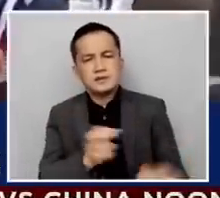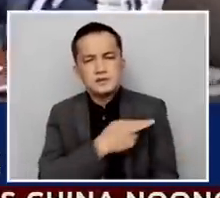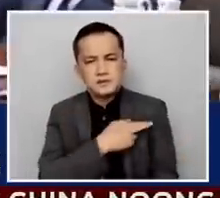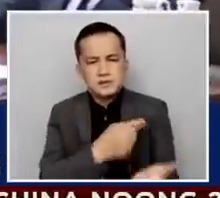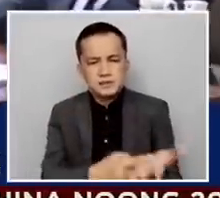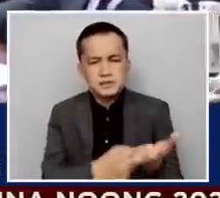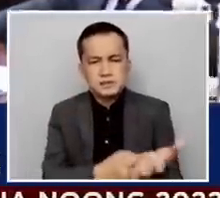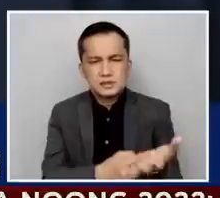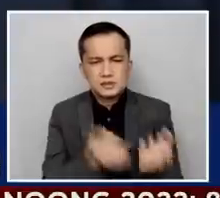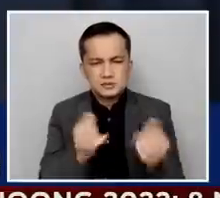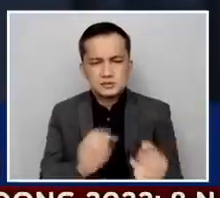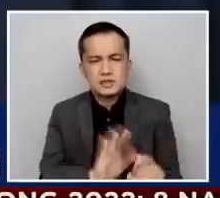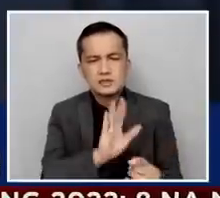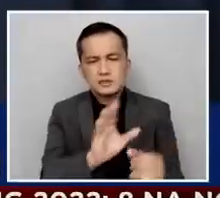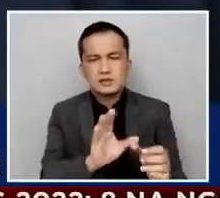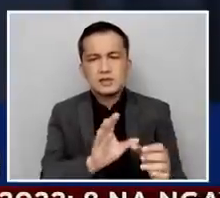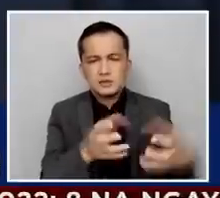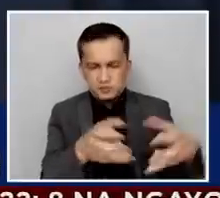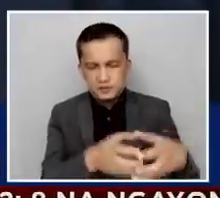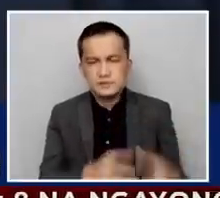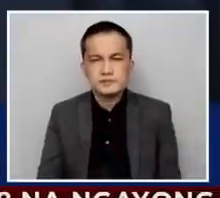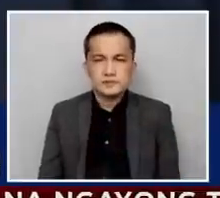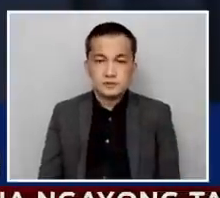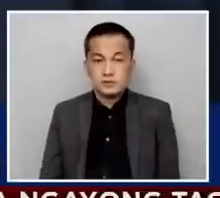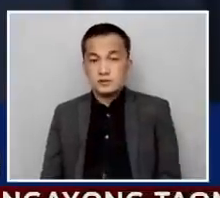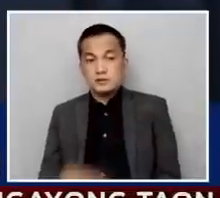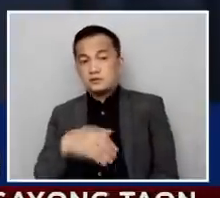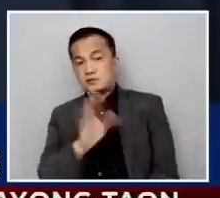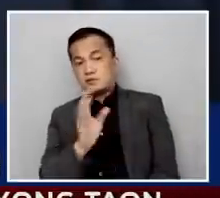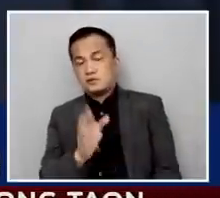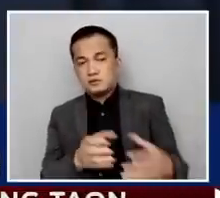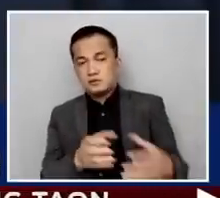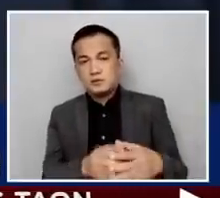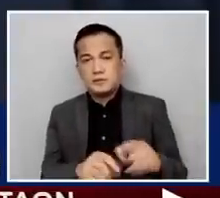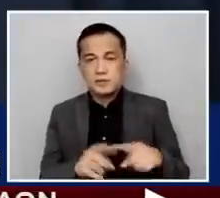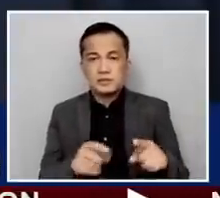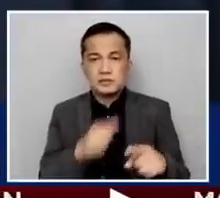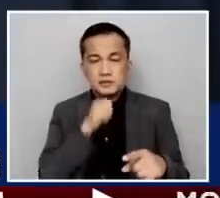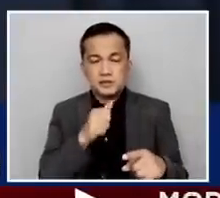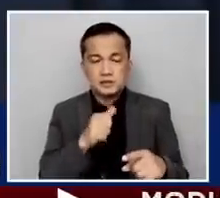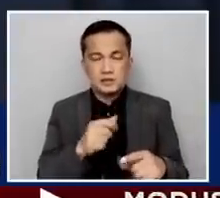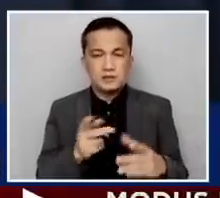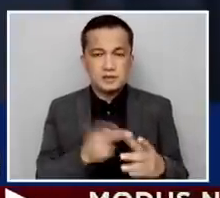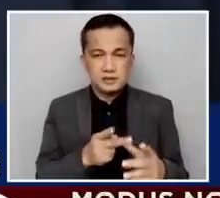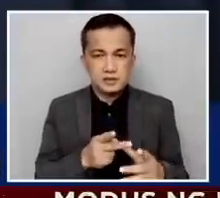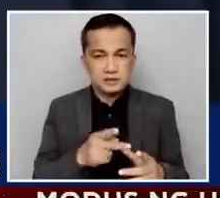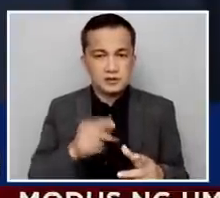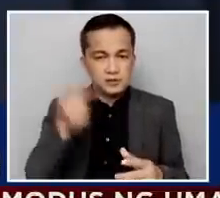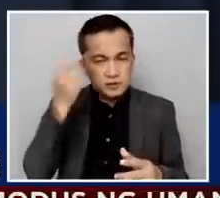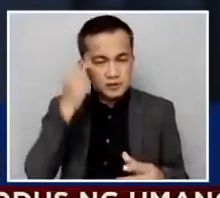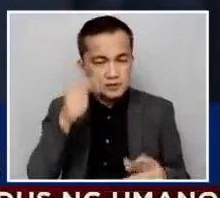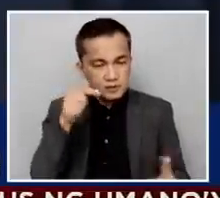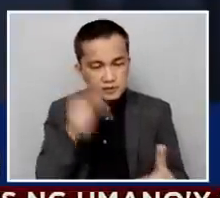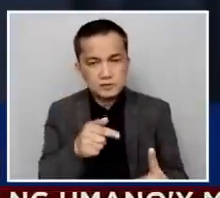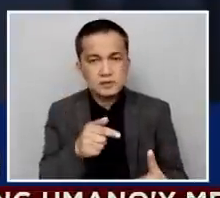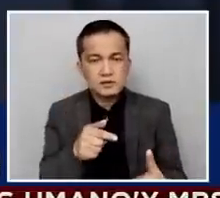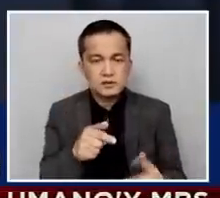komite. He can do so, but it's not a priority of our administration, particularly